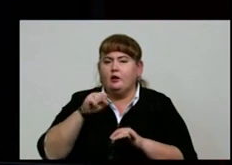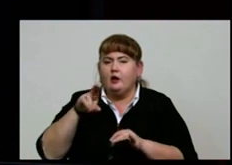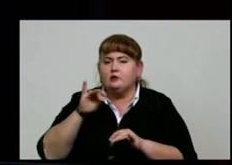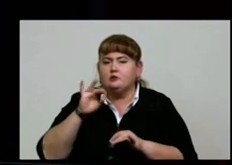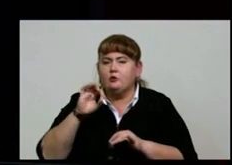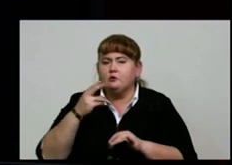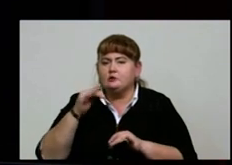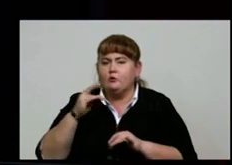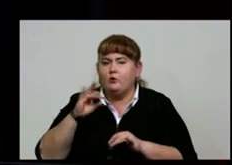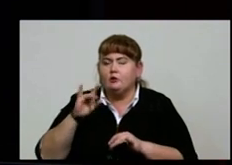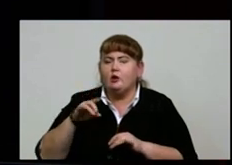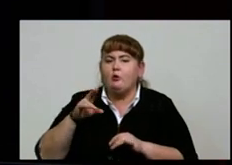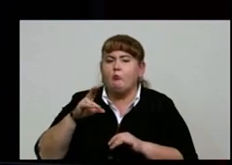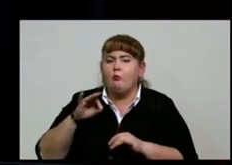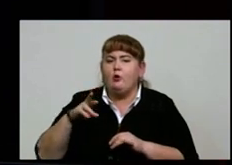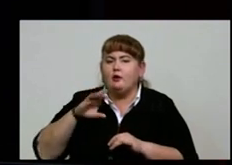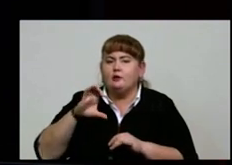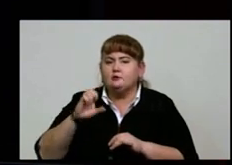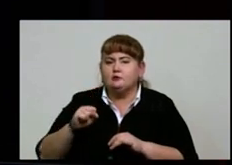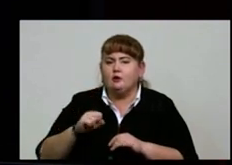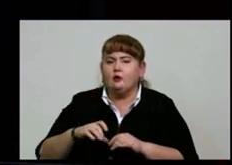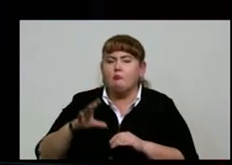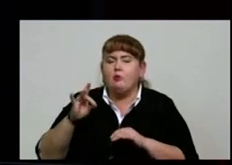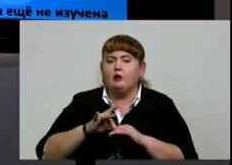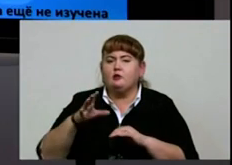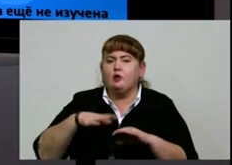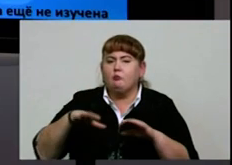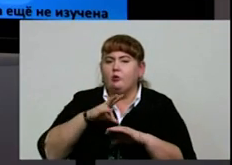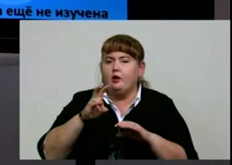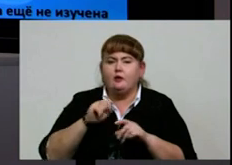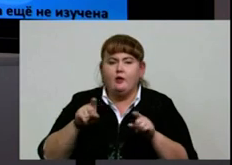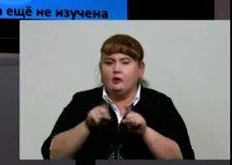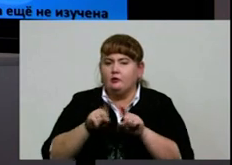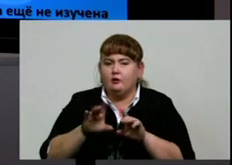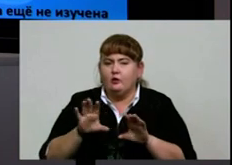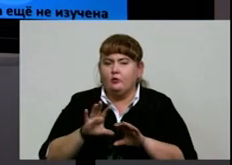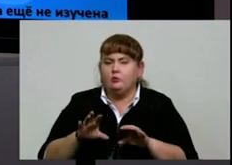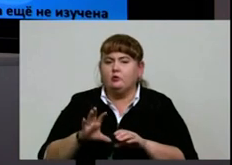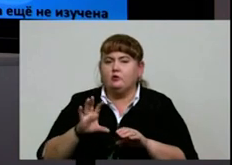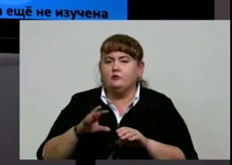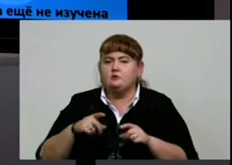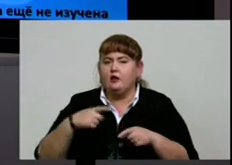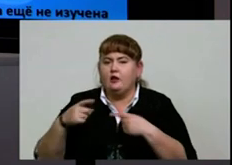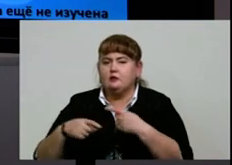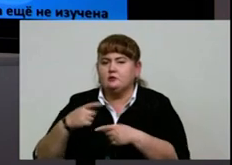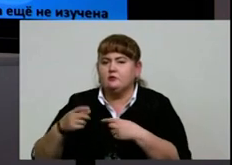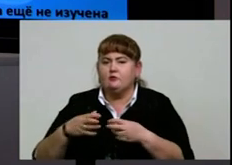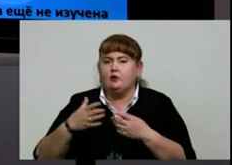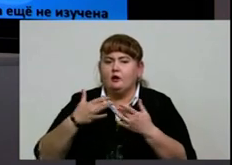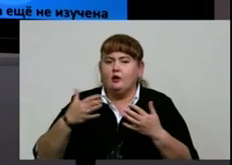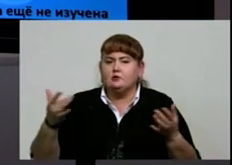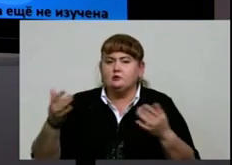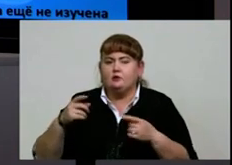пояса. Значит, магнитное поле неоднородно по поверхности вследствие различных магнитных